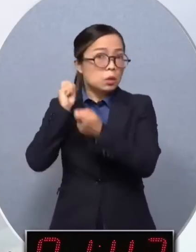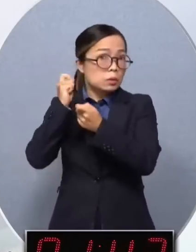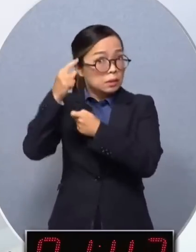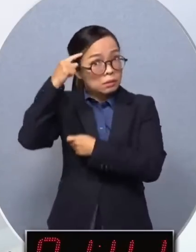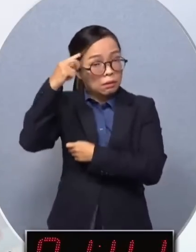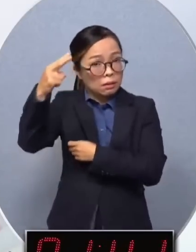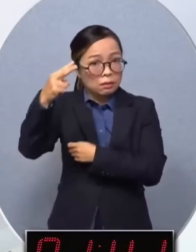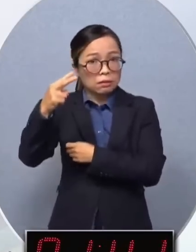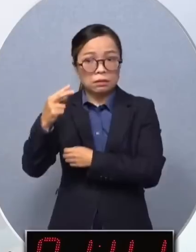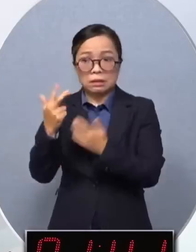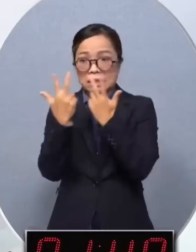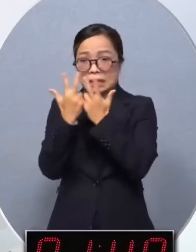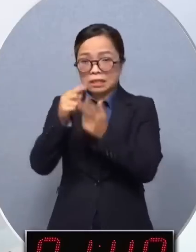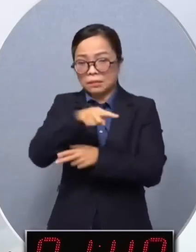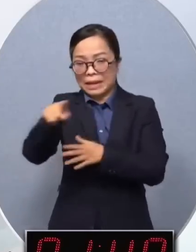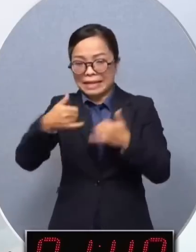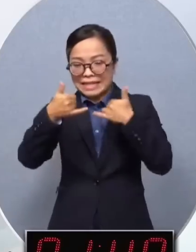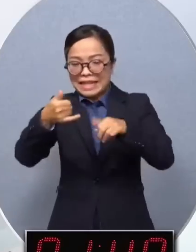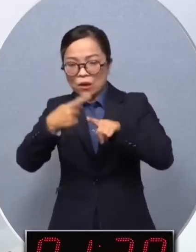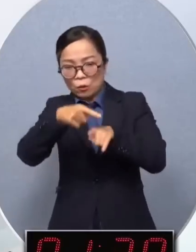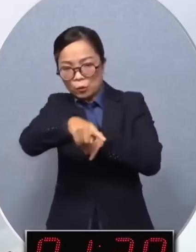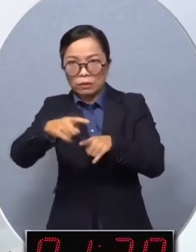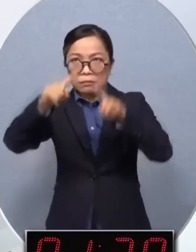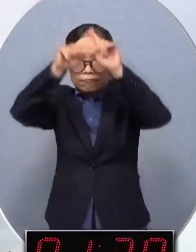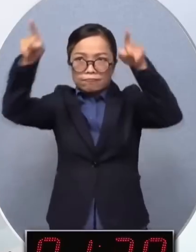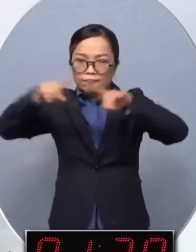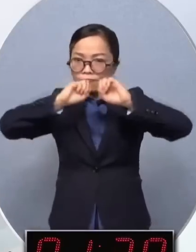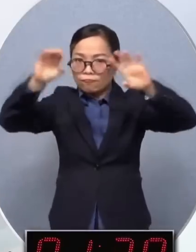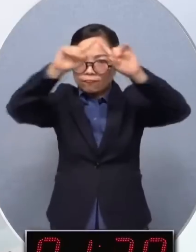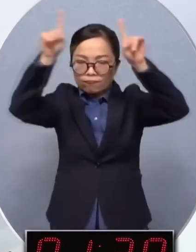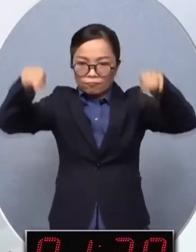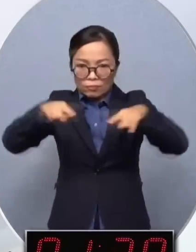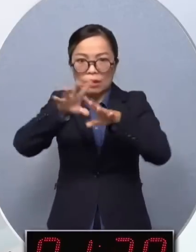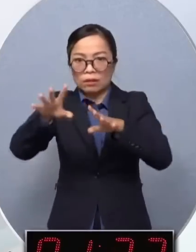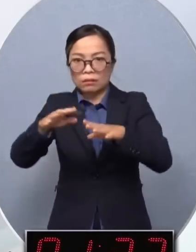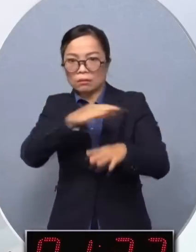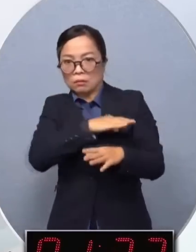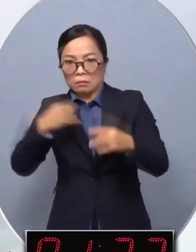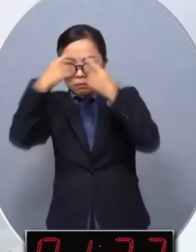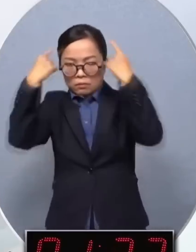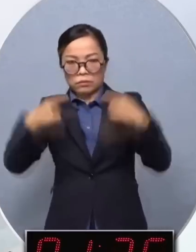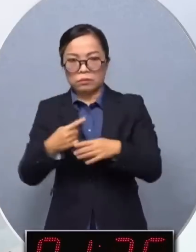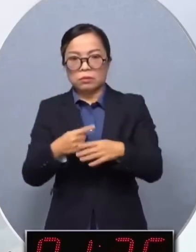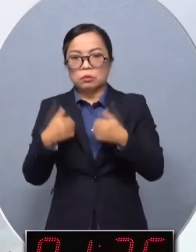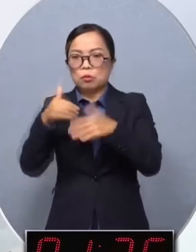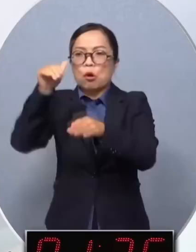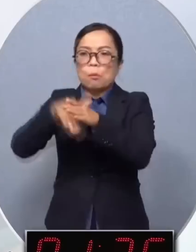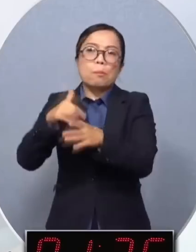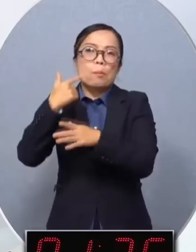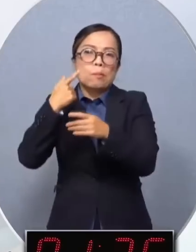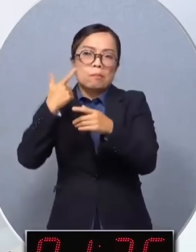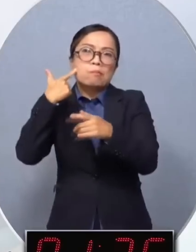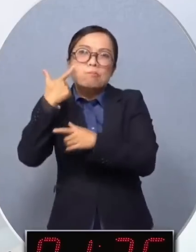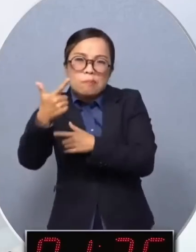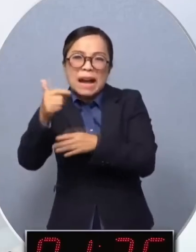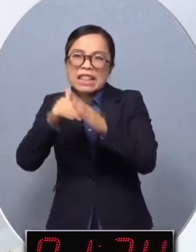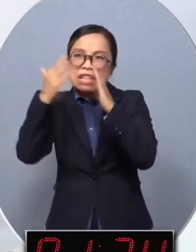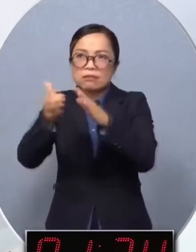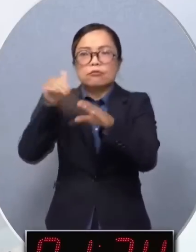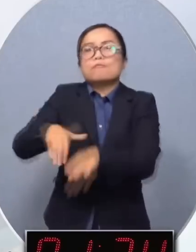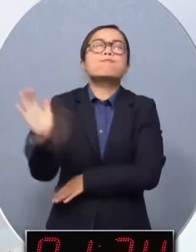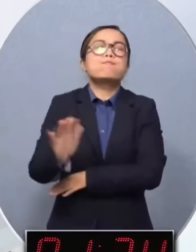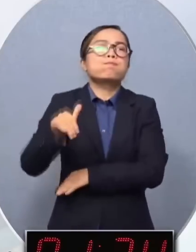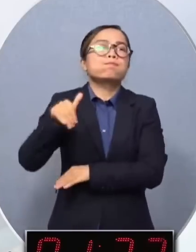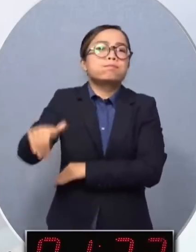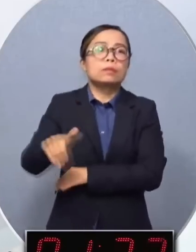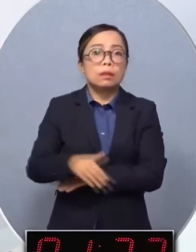市的一些路口有看板出现巨头扮演市长，因为这是一个民主政